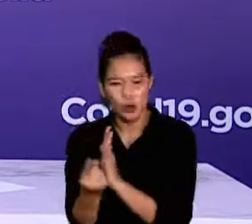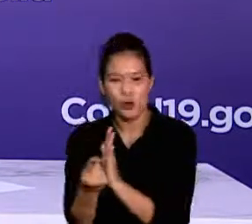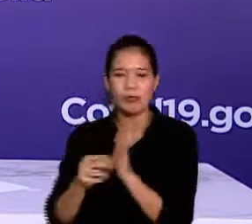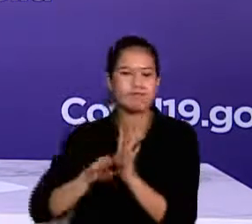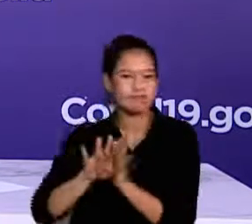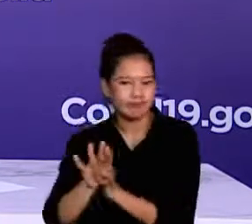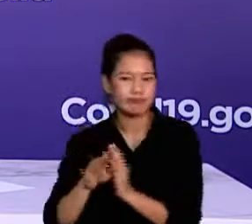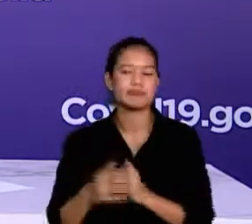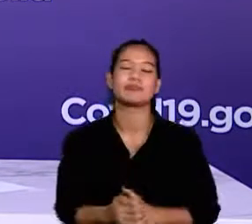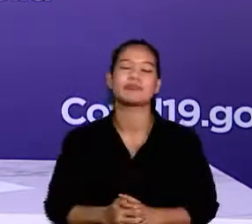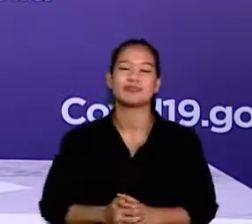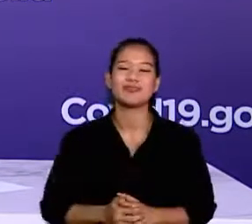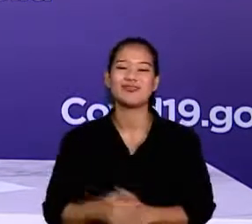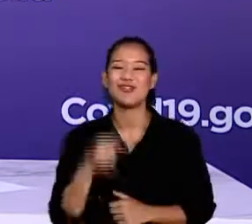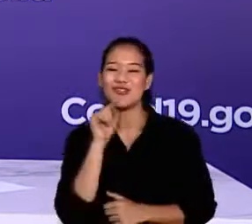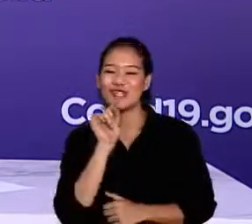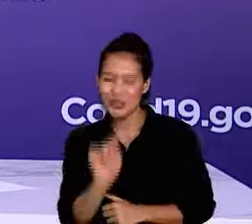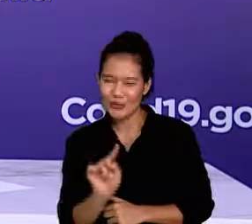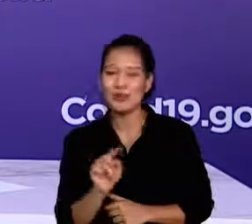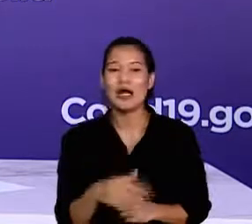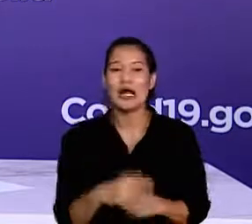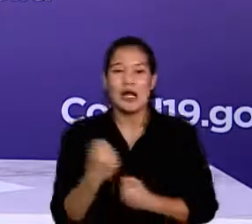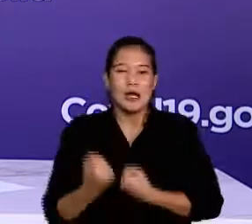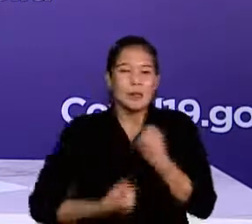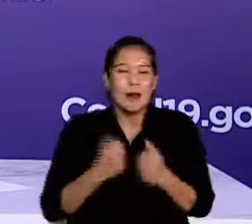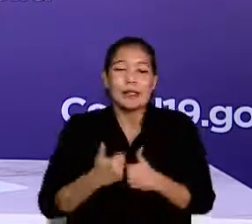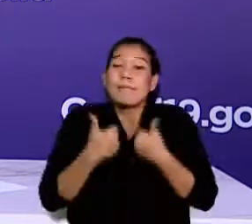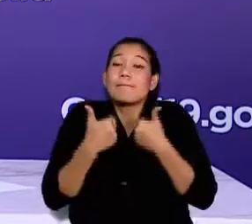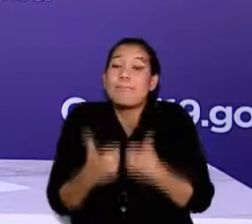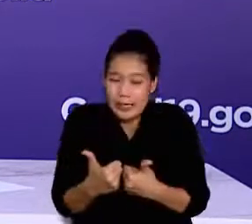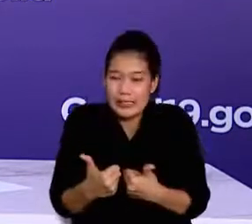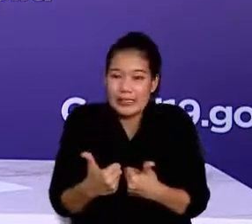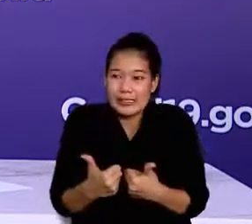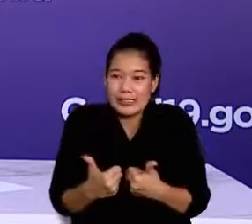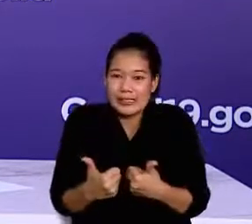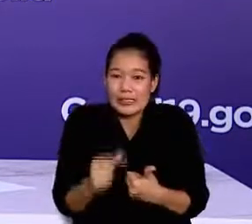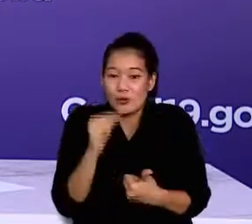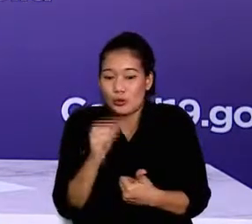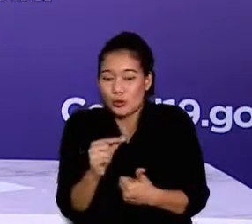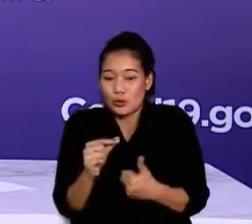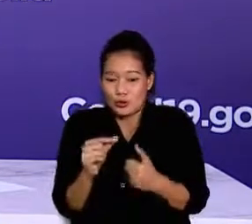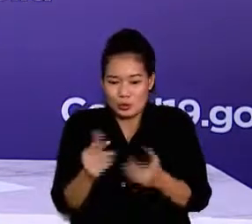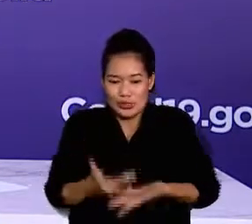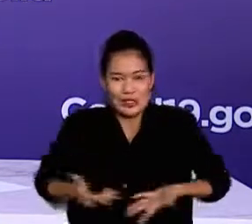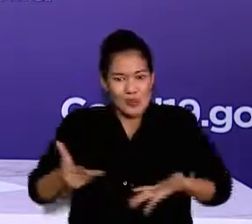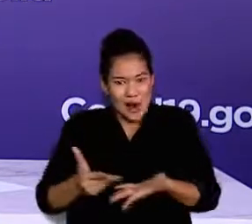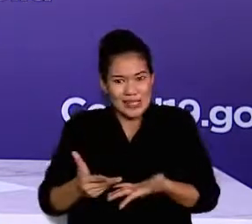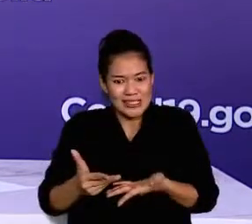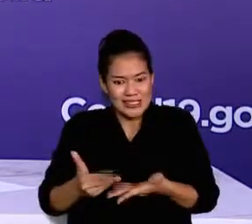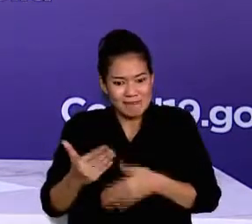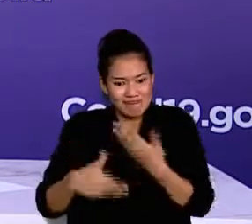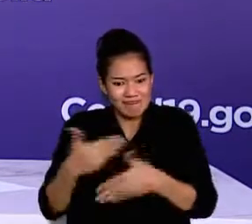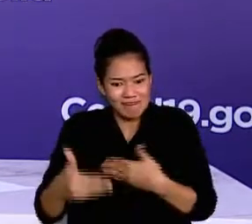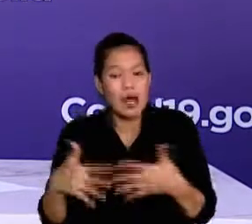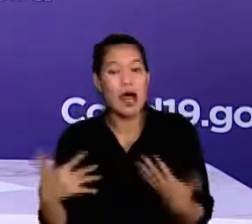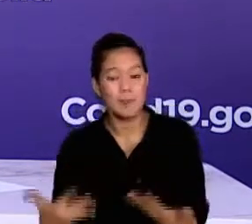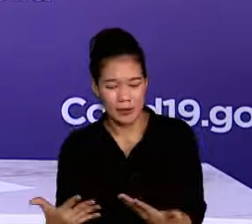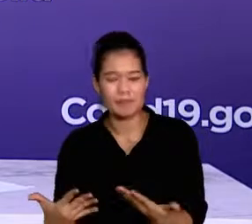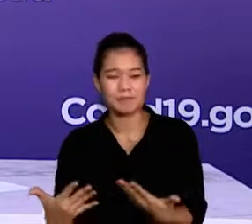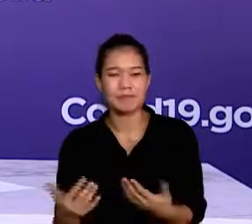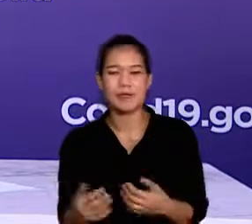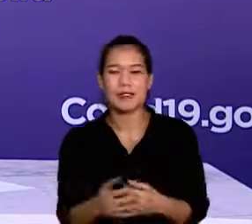ekonomi untuk itu upaya terbaik yang bisa kita lakukan dalam menjalani dinamika yang ada adalah